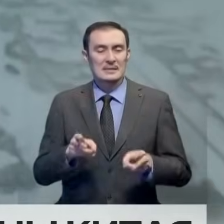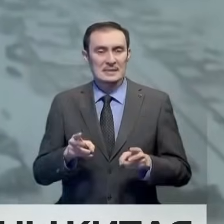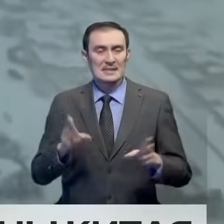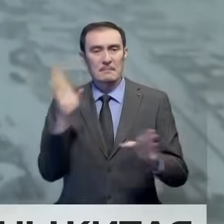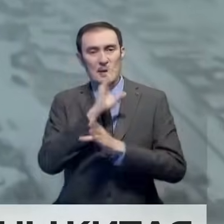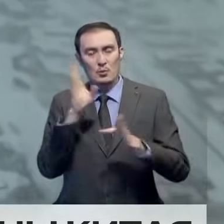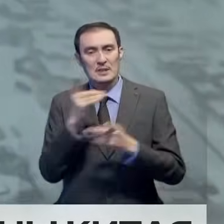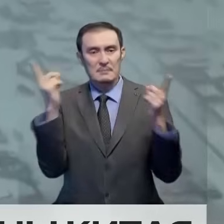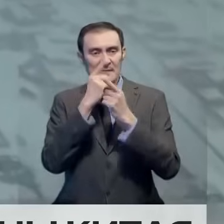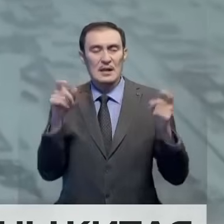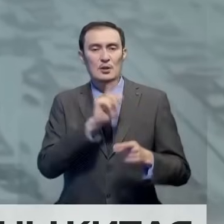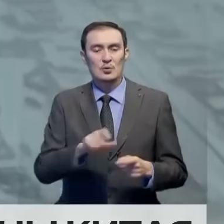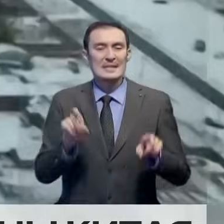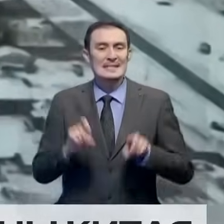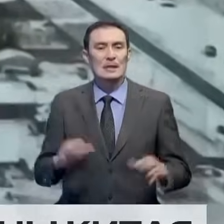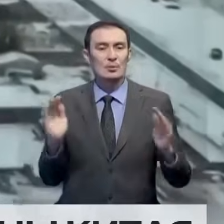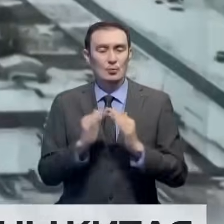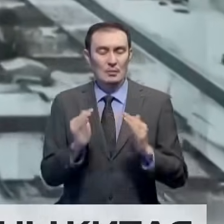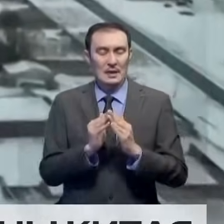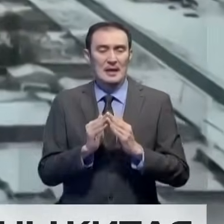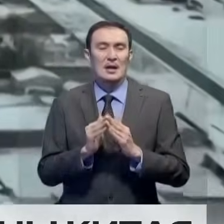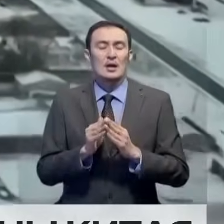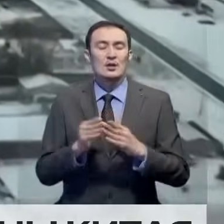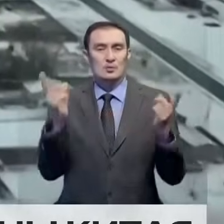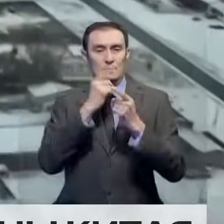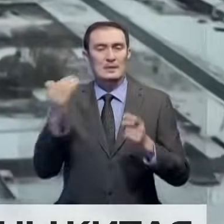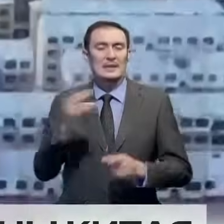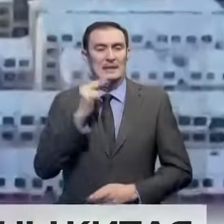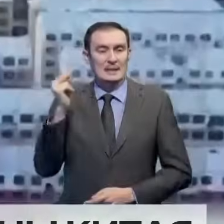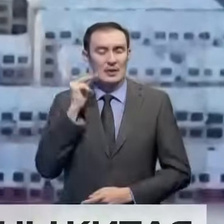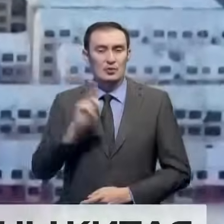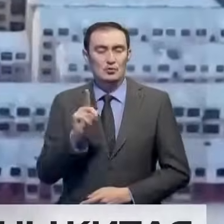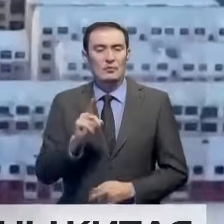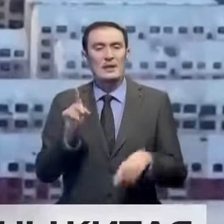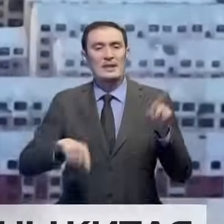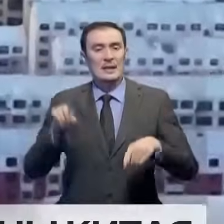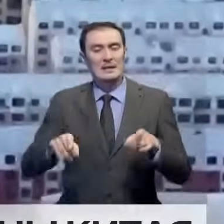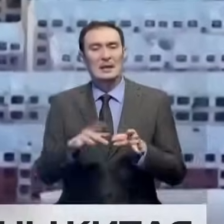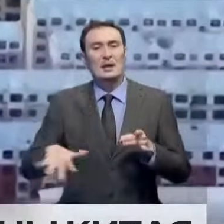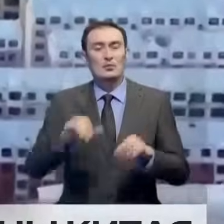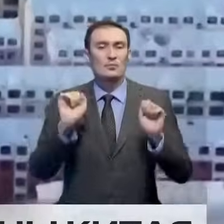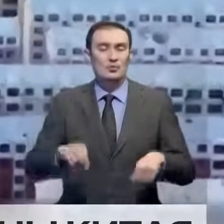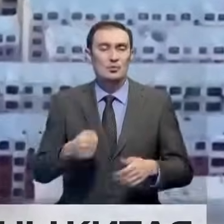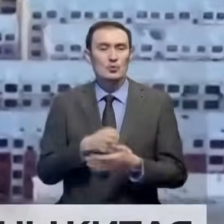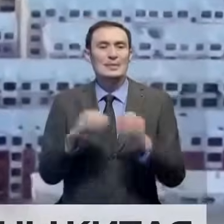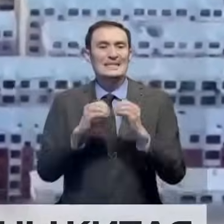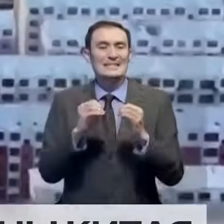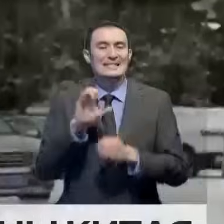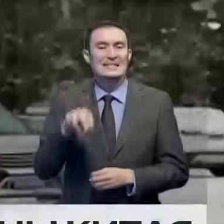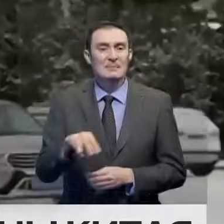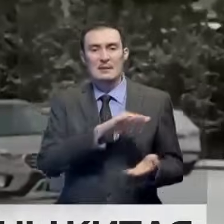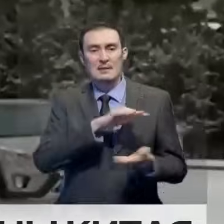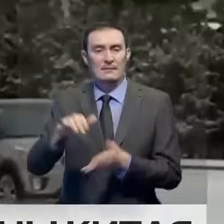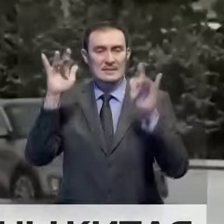и призвали людей оставаться дома. Метеорологические службы Китая заявили, в некоторых районах может выпасть до 10